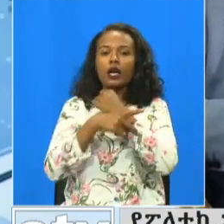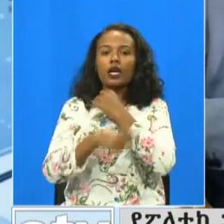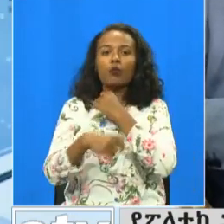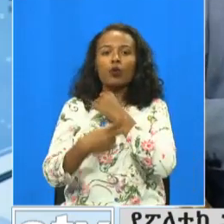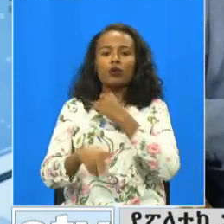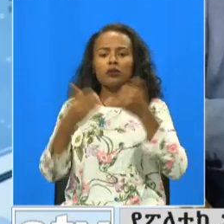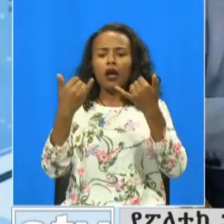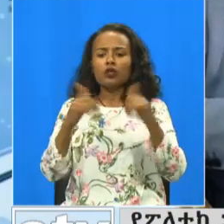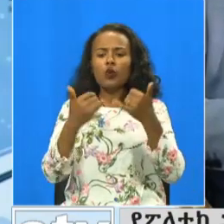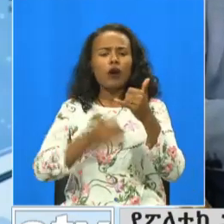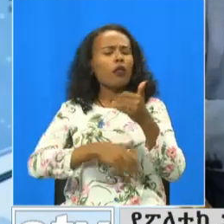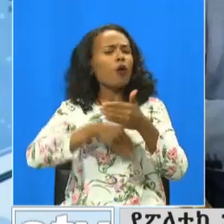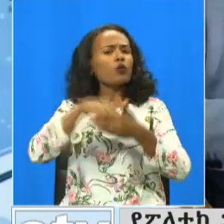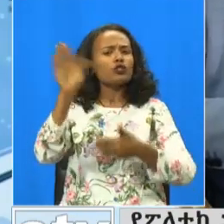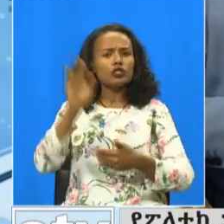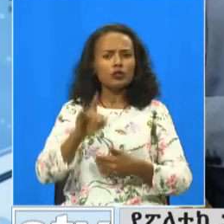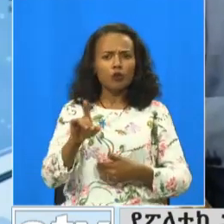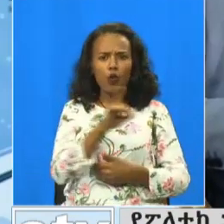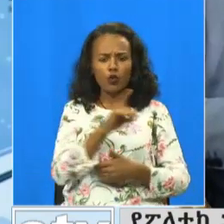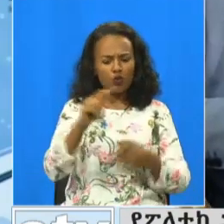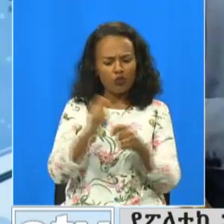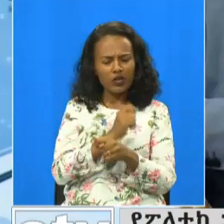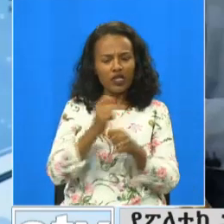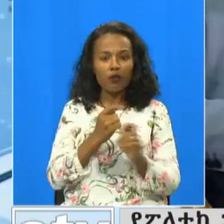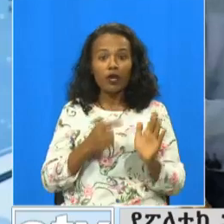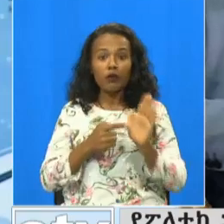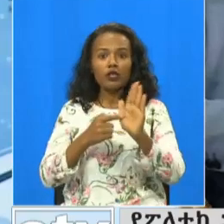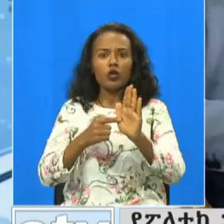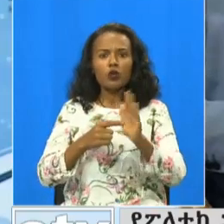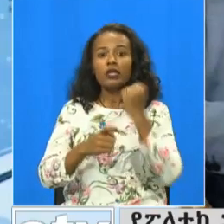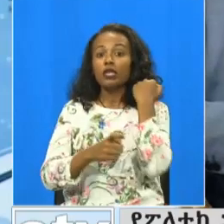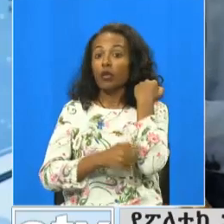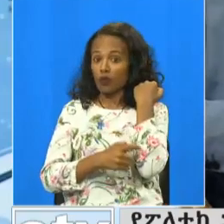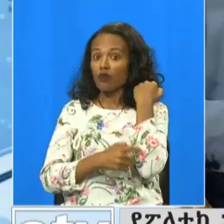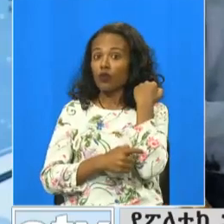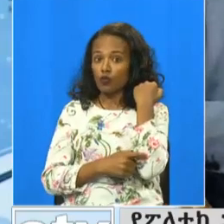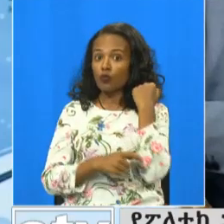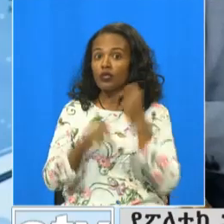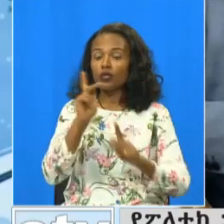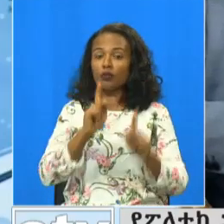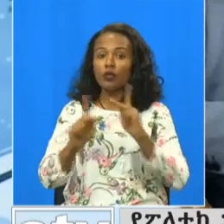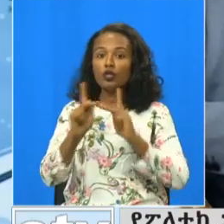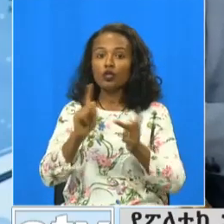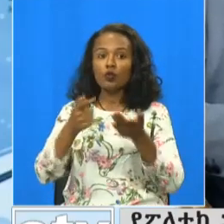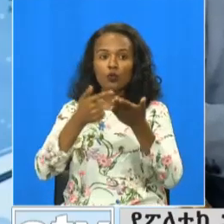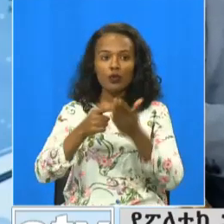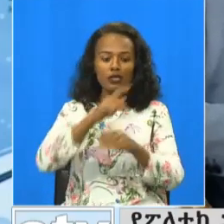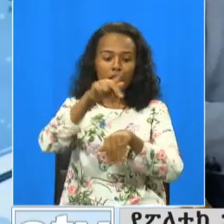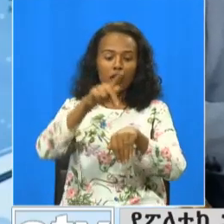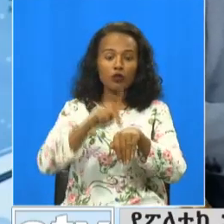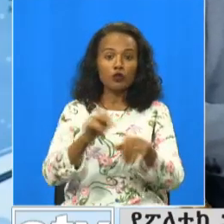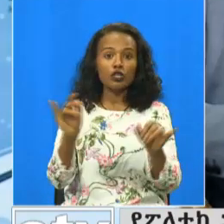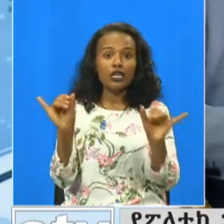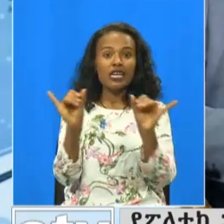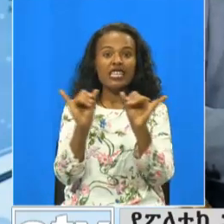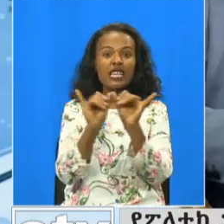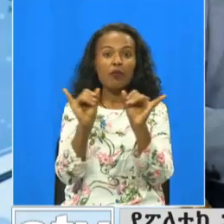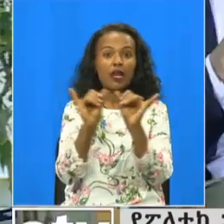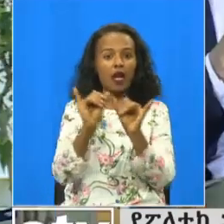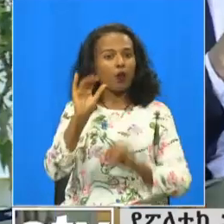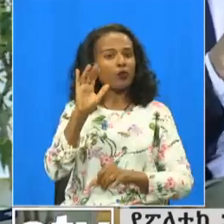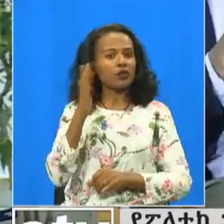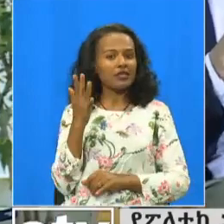ከፖለቲካ ጫዋታ ውጪ መሆኑን በተግባር የሚያሳዩበትና የሚፈተኑበት ህብረተሰቡን በዚህ ፓርቲዎችን የሚለካበት